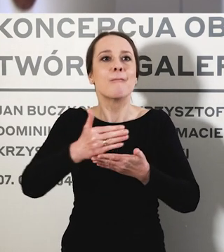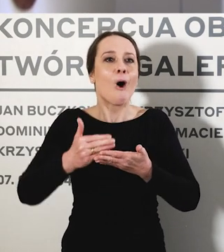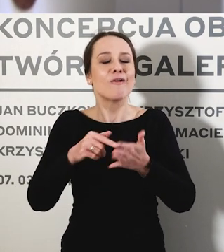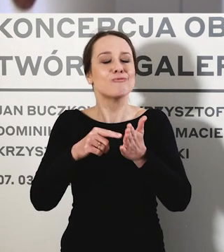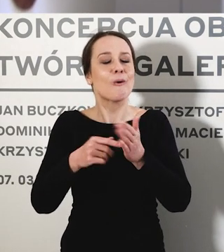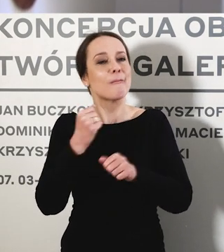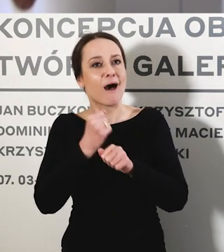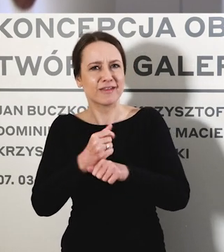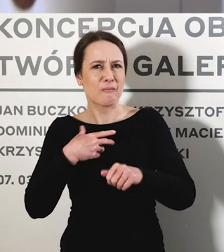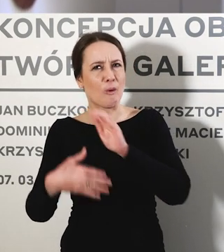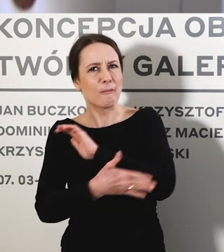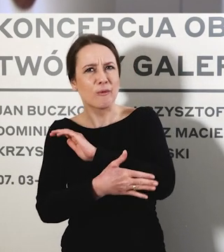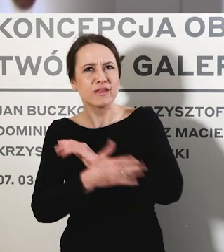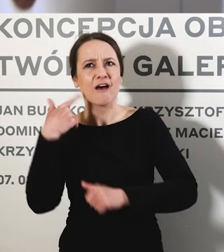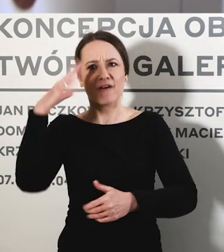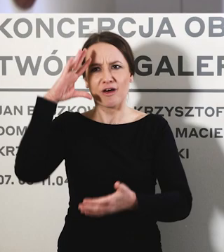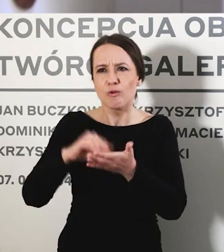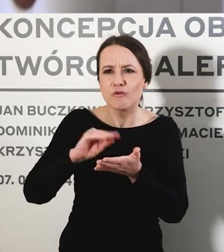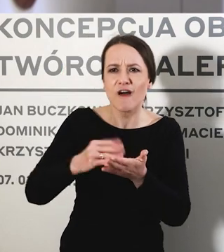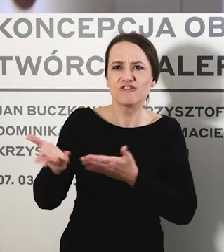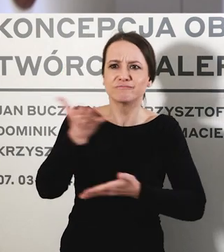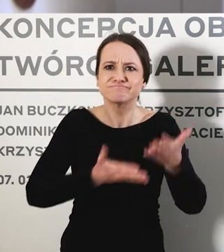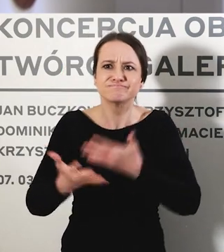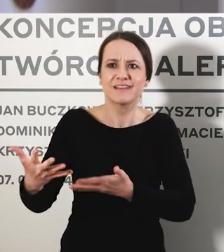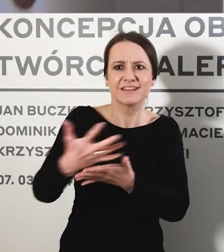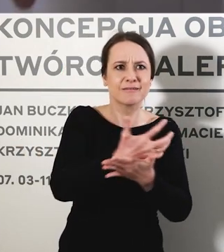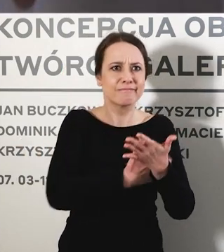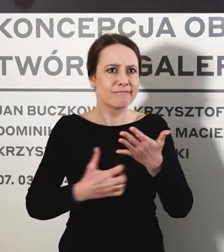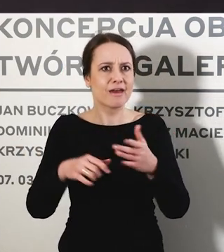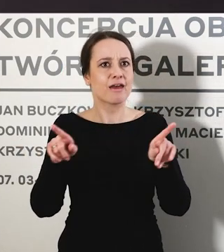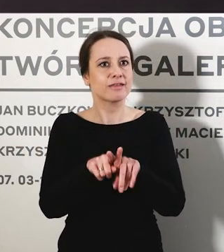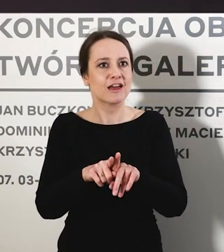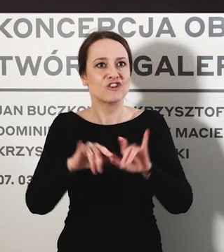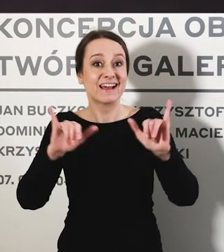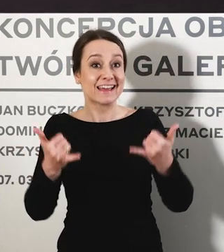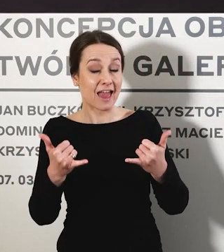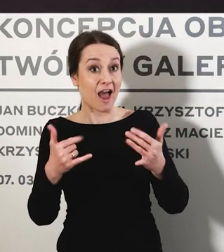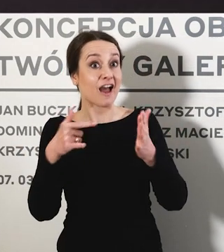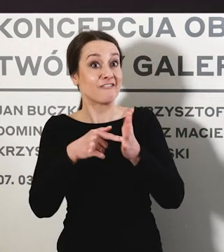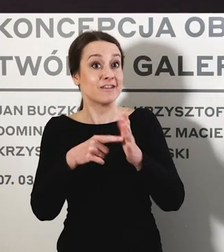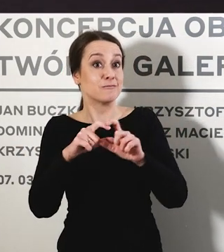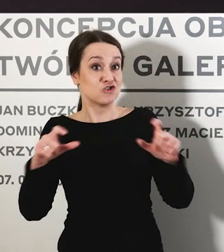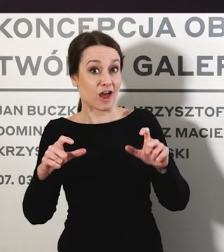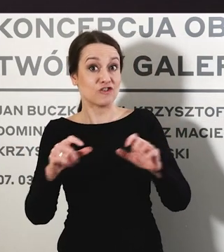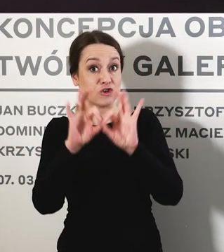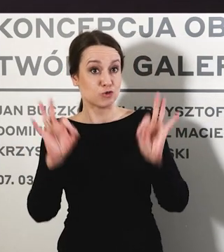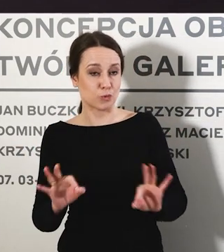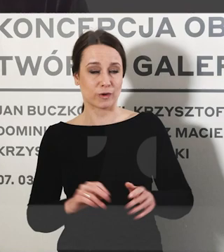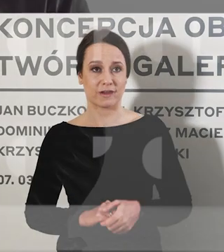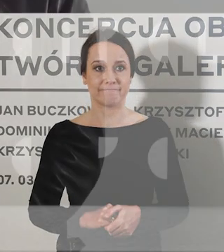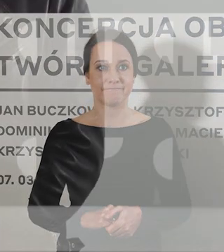zbieranie doświadczeń wymiana i konfrontacja w współczesnym polu sztuki